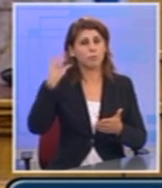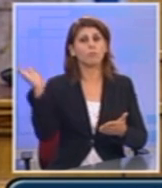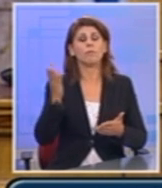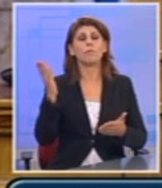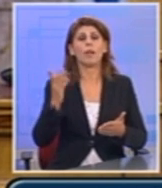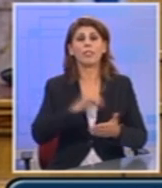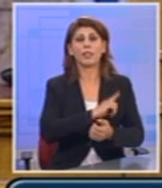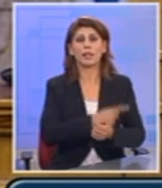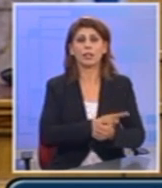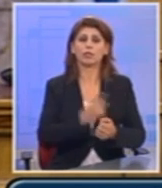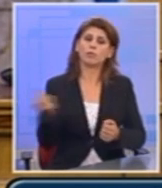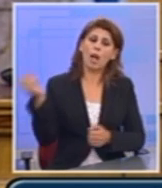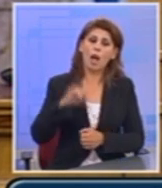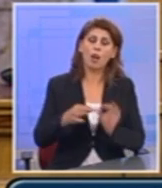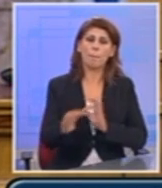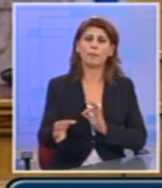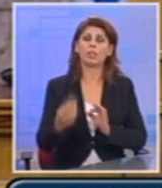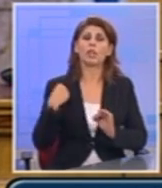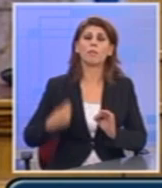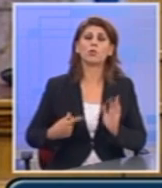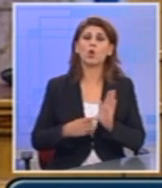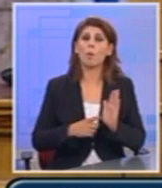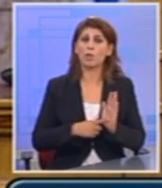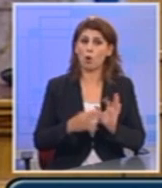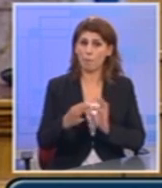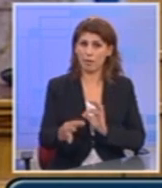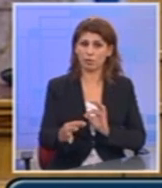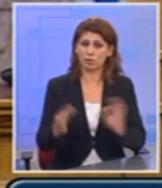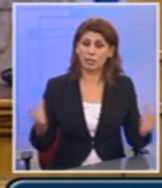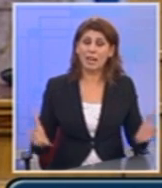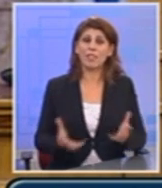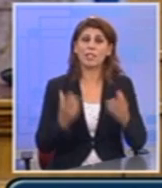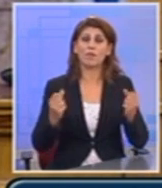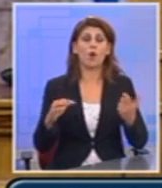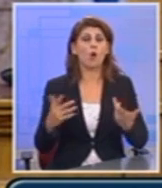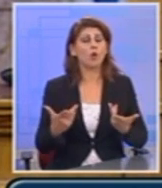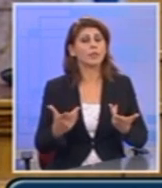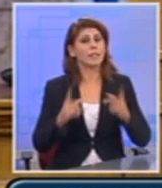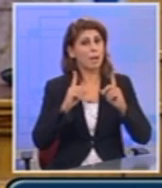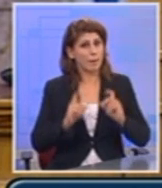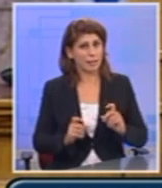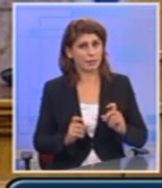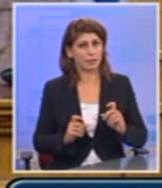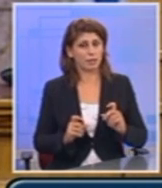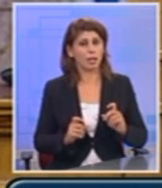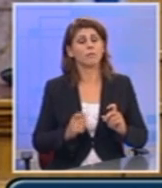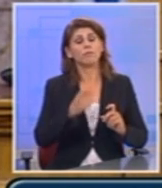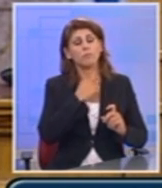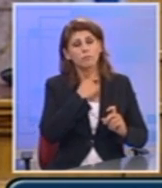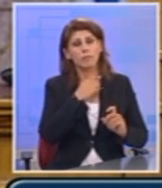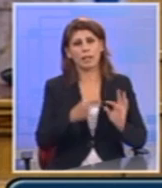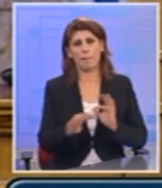εναλλακτικών μέτρων συμπεριλαμβανομένων και δημοσιονομικών μέτρων για να διασφαλίζεται ότι τα απαραίτητα και αναγκαία